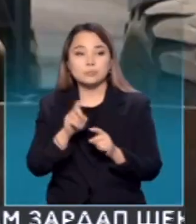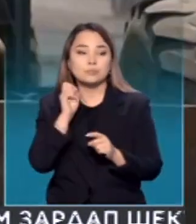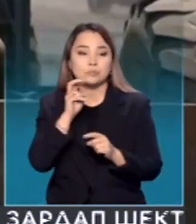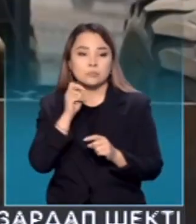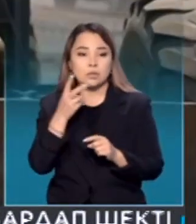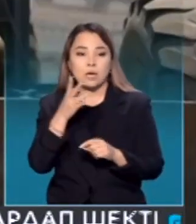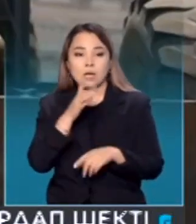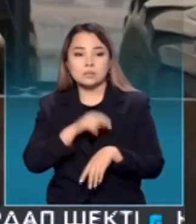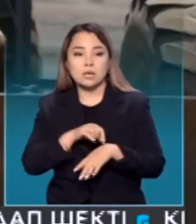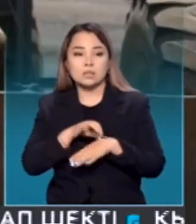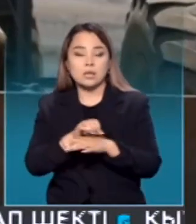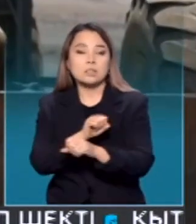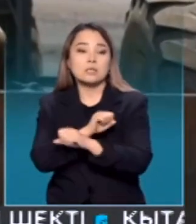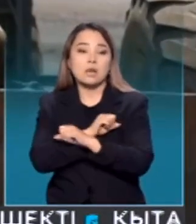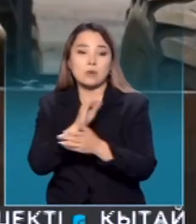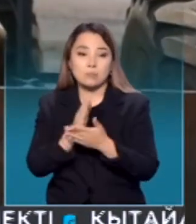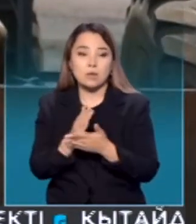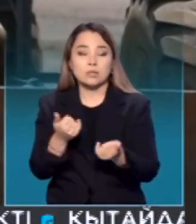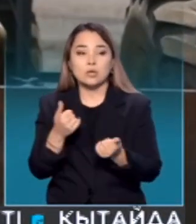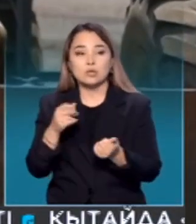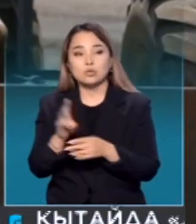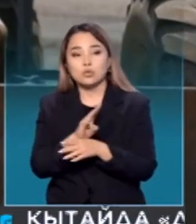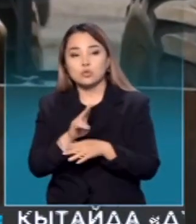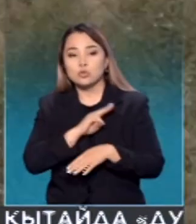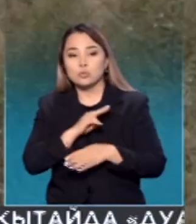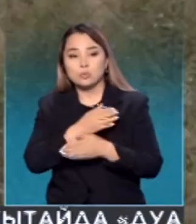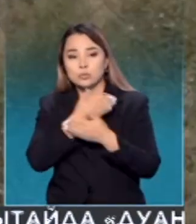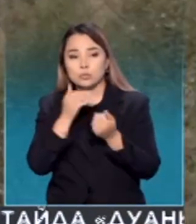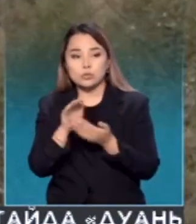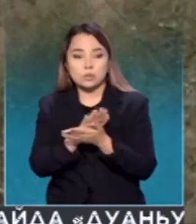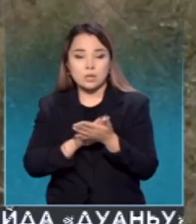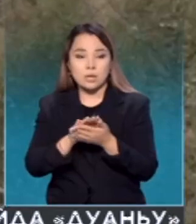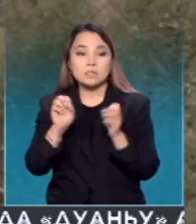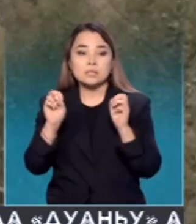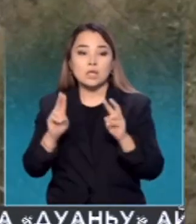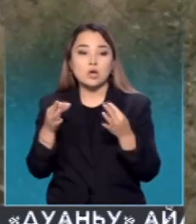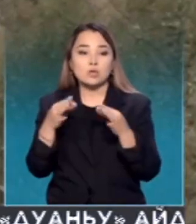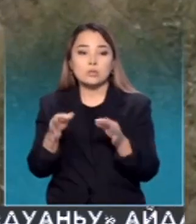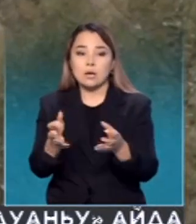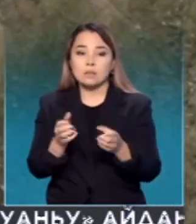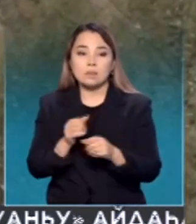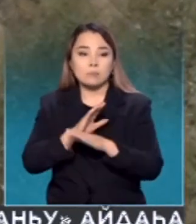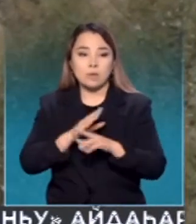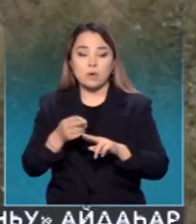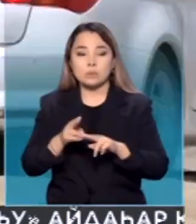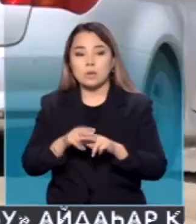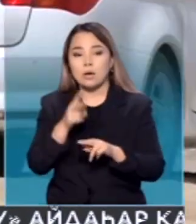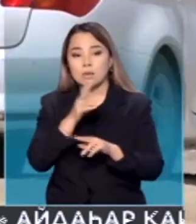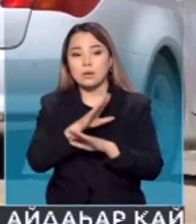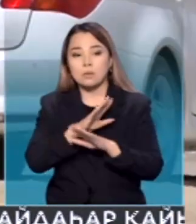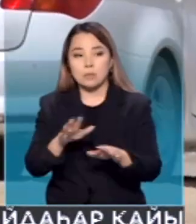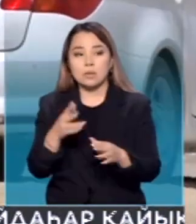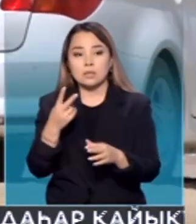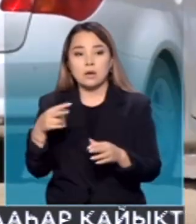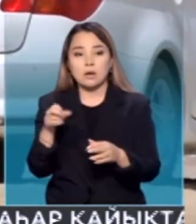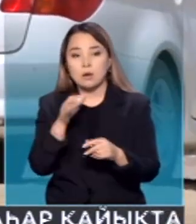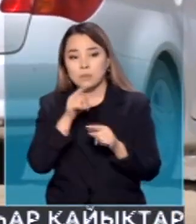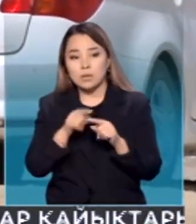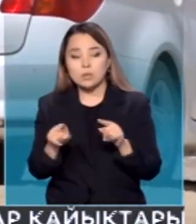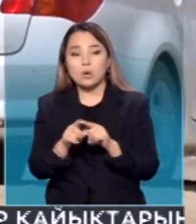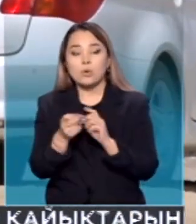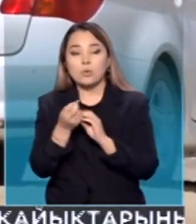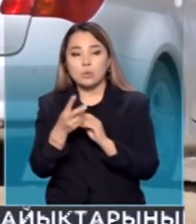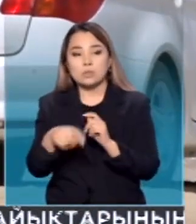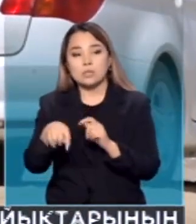сағаттай демалады. Ал түнде мүлде жұмыс істемейтін болып шықты. Себебі арнайы рұқсат алмаған. Соған қарамастан алдағы 2 аптада